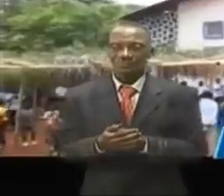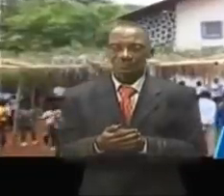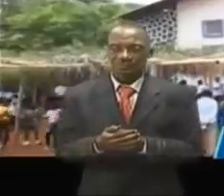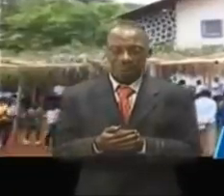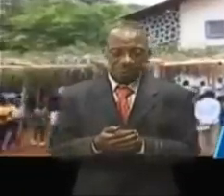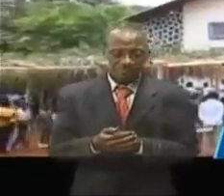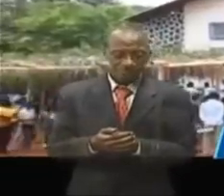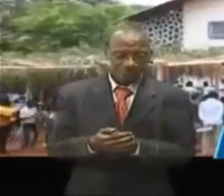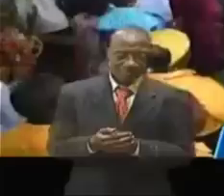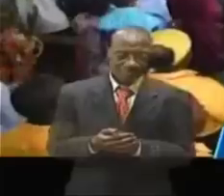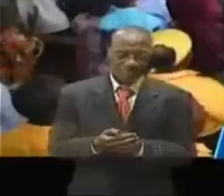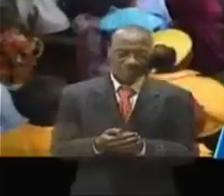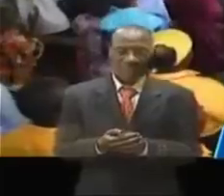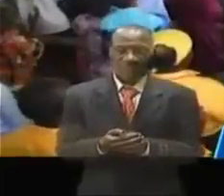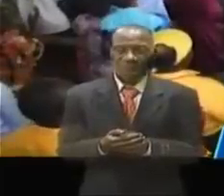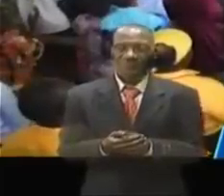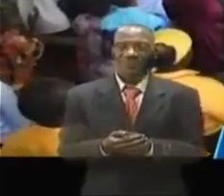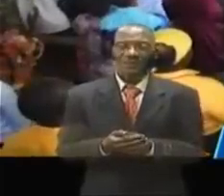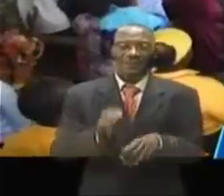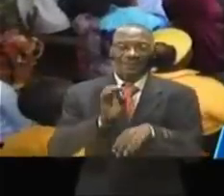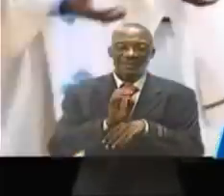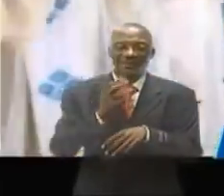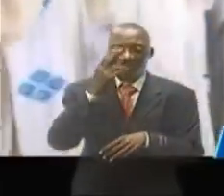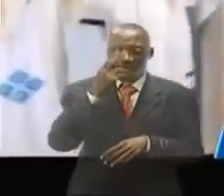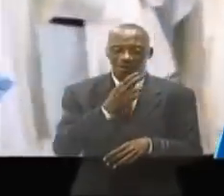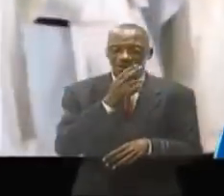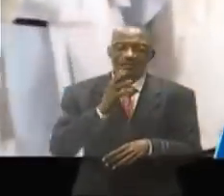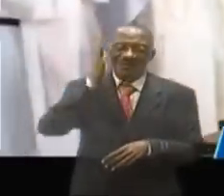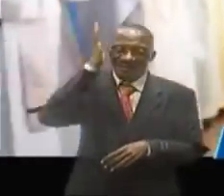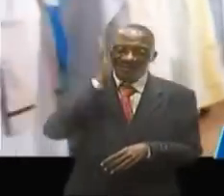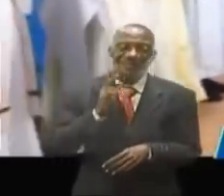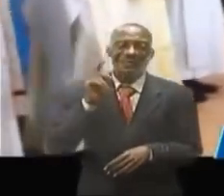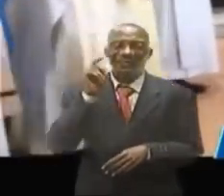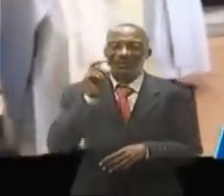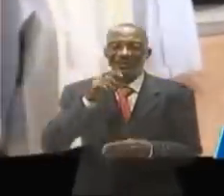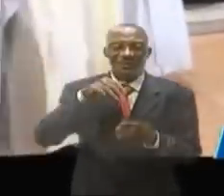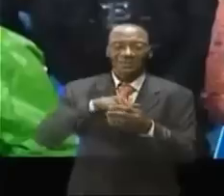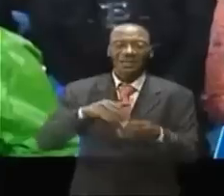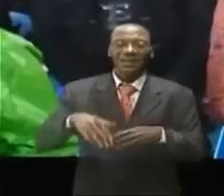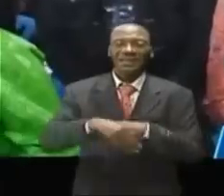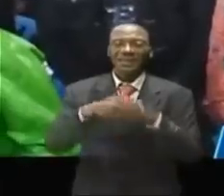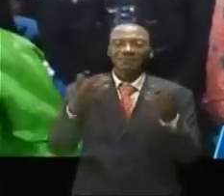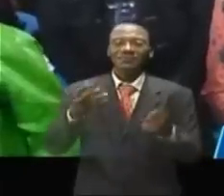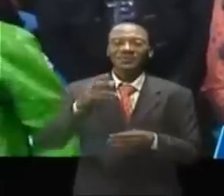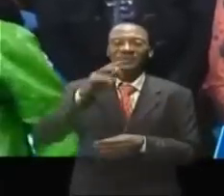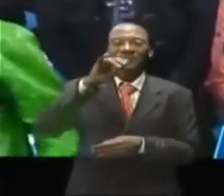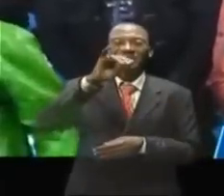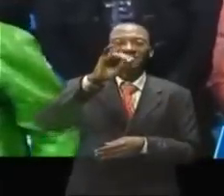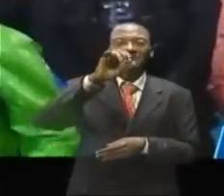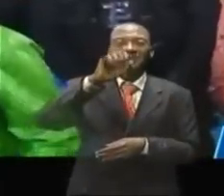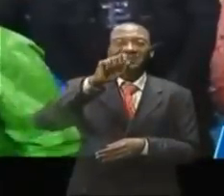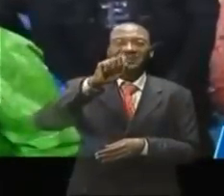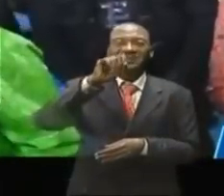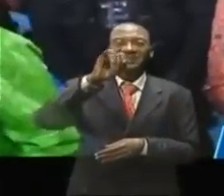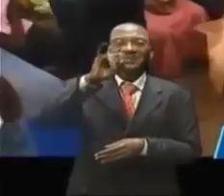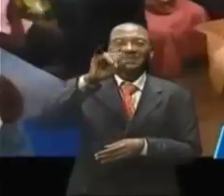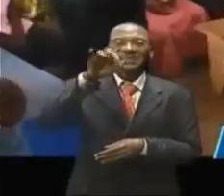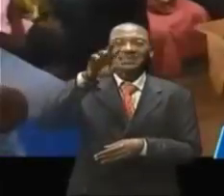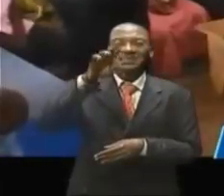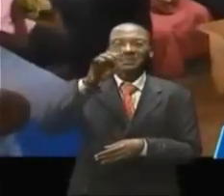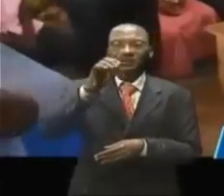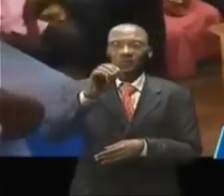La cathédrale catholique Sainte-Thérèse de l'Enfant Jésus d'Issero brille aux mille couleurs le dimanche 9 juillet 2023 dans